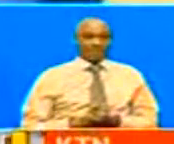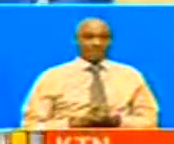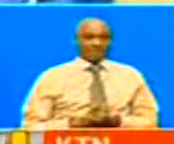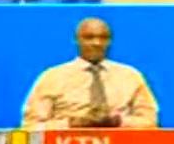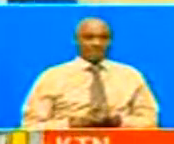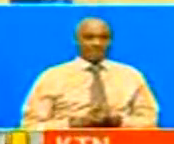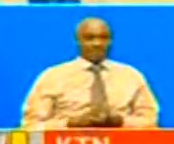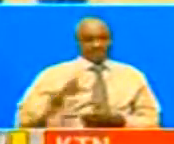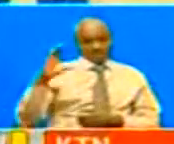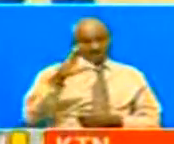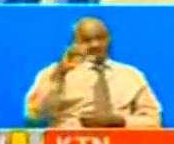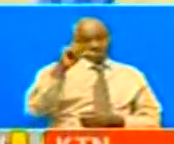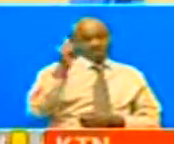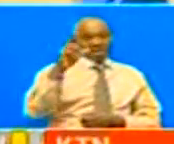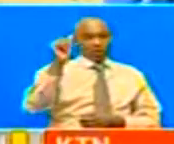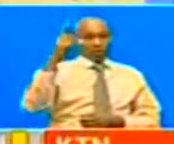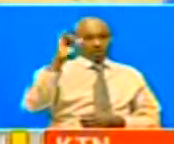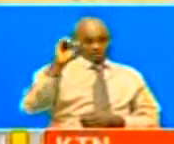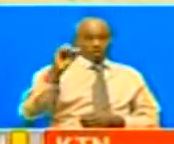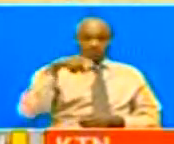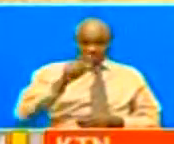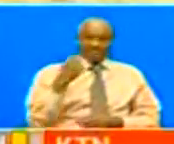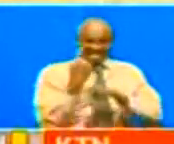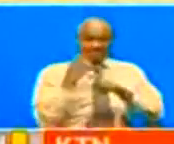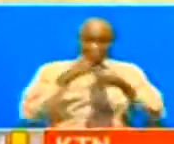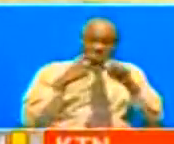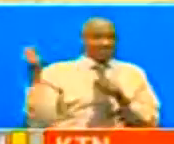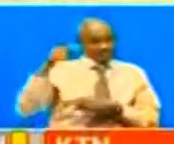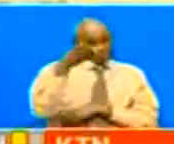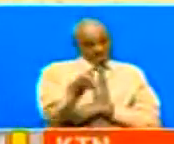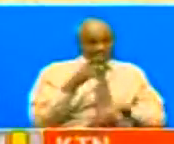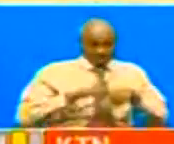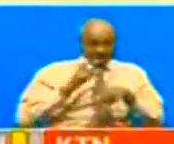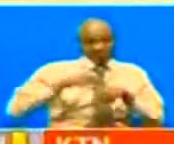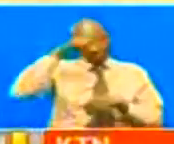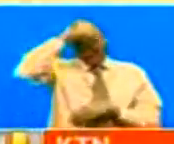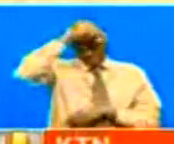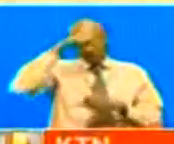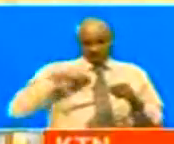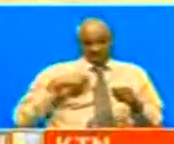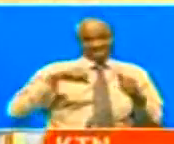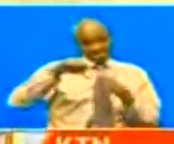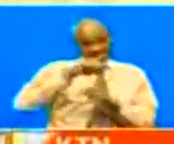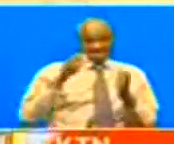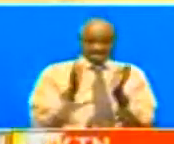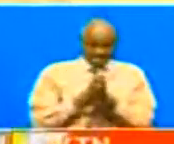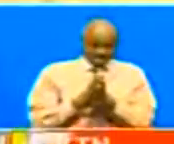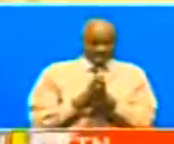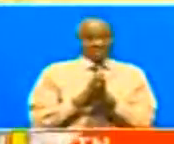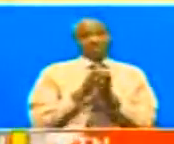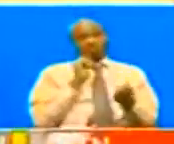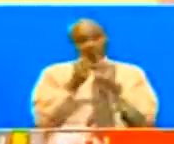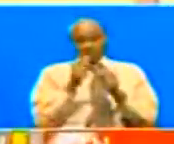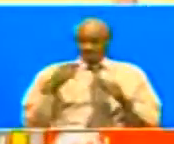Claudio Benadelli aliwasili nchini miaka 11 iliyopita baada ya kupata shahada yake ya sayansi katika michezo nchini Italia.